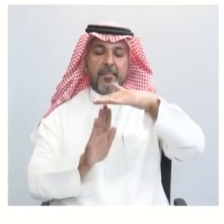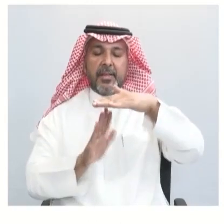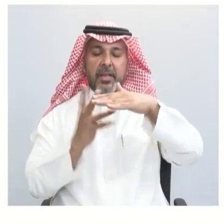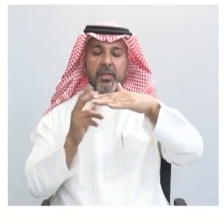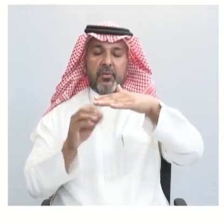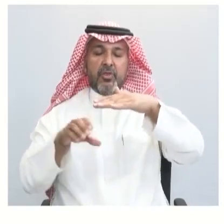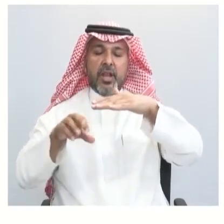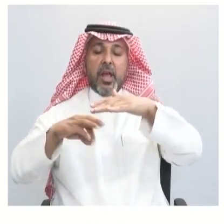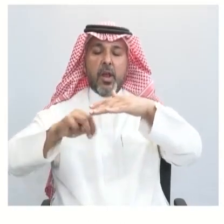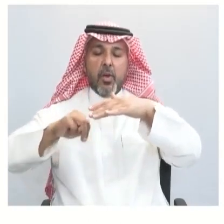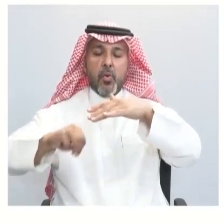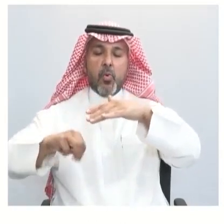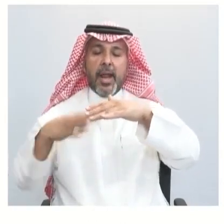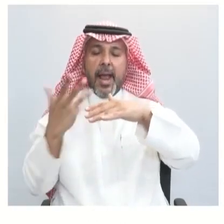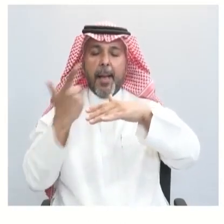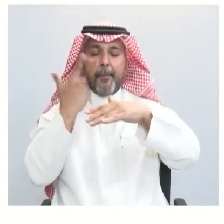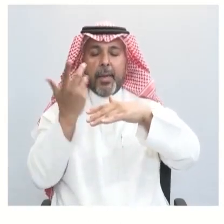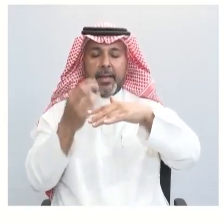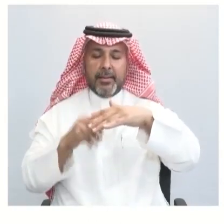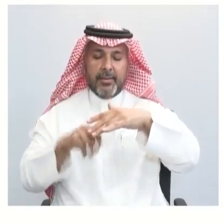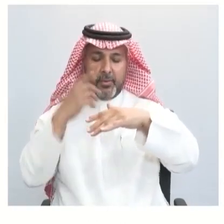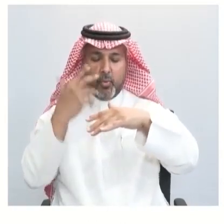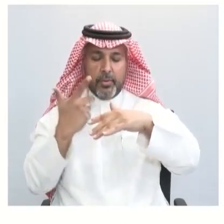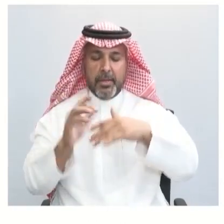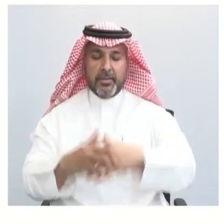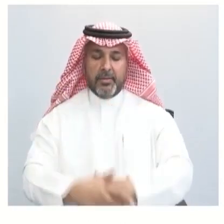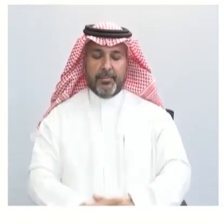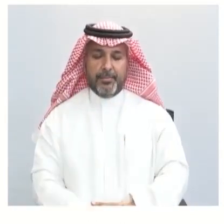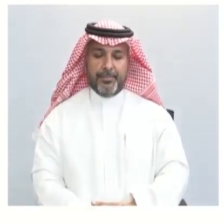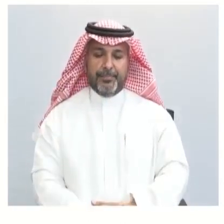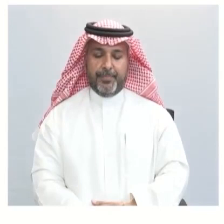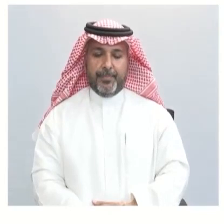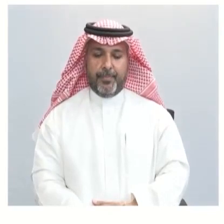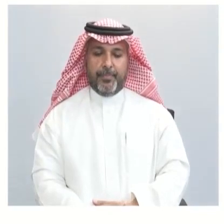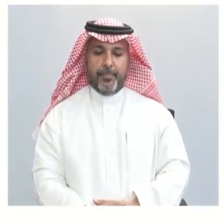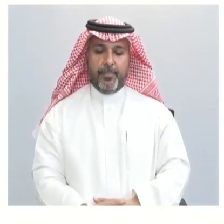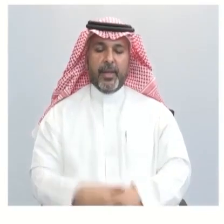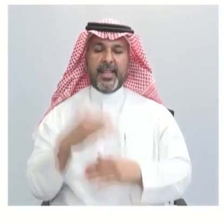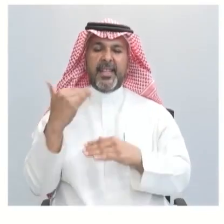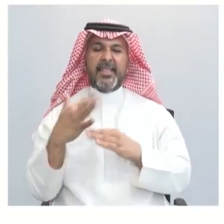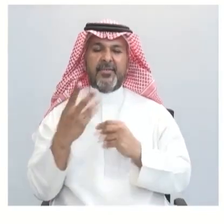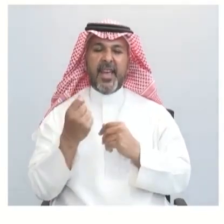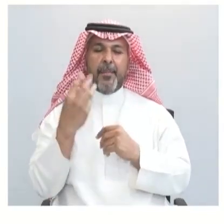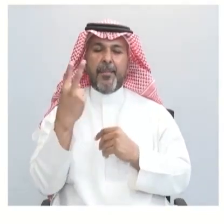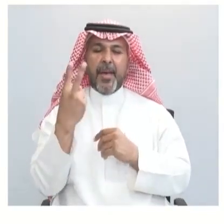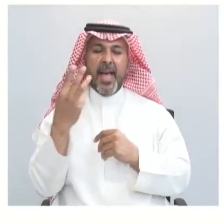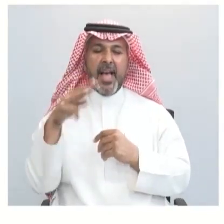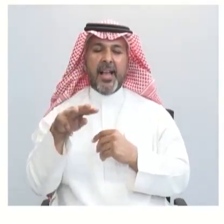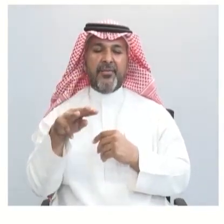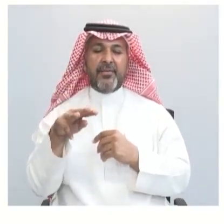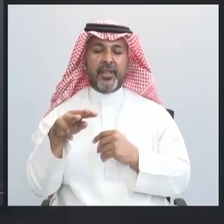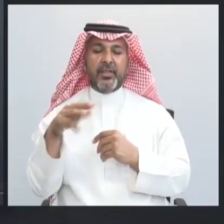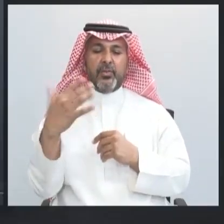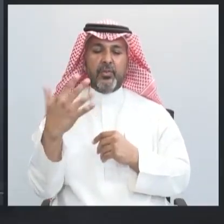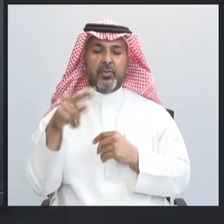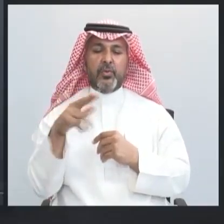نحتاج الى عشان نصل الى 5000 ريال نصل 52500 2500 يوم طيب